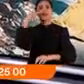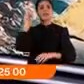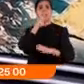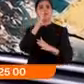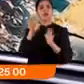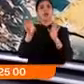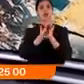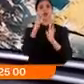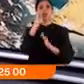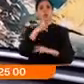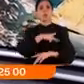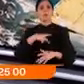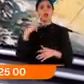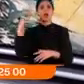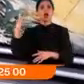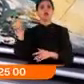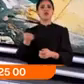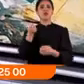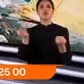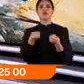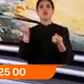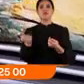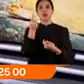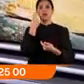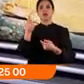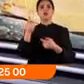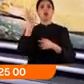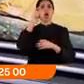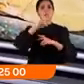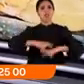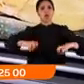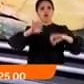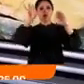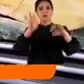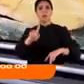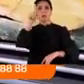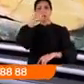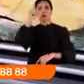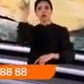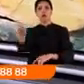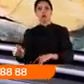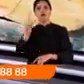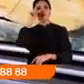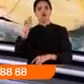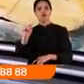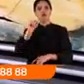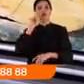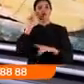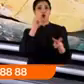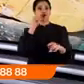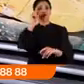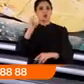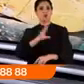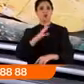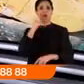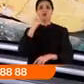ekip belediyeye ait iş makineleriyle define kazısı başlattı. Ancak bir köylünün onları görüp şüphelenmesiyle bakın nasıl yakayı ele